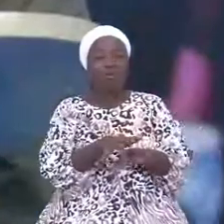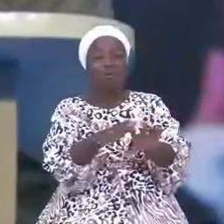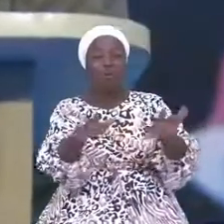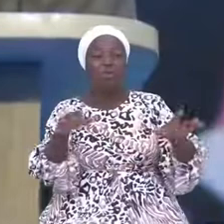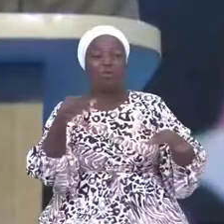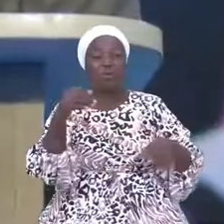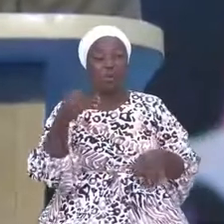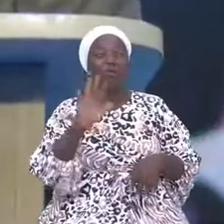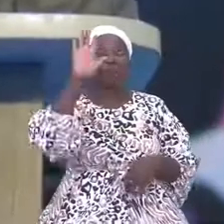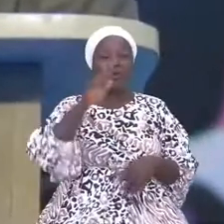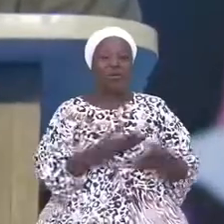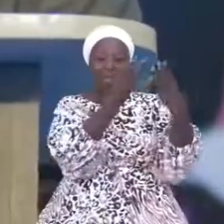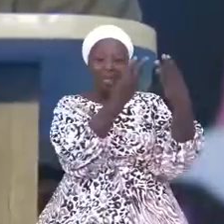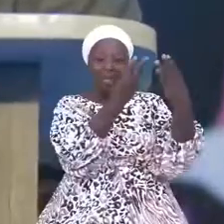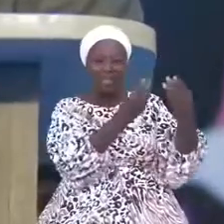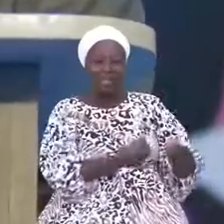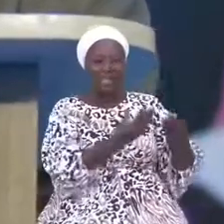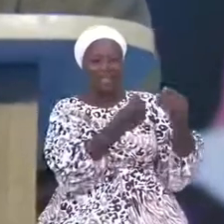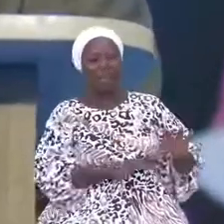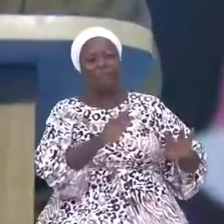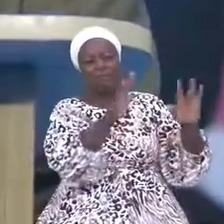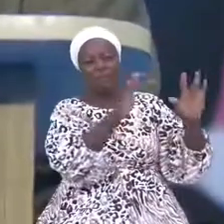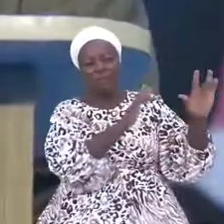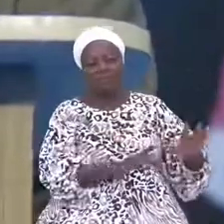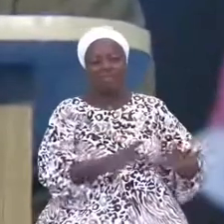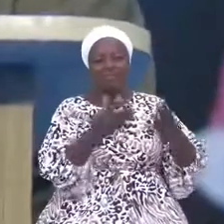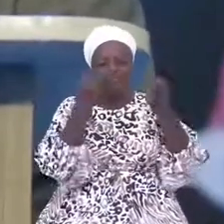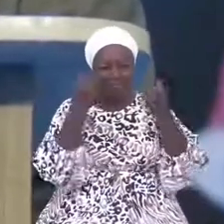ta grande miséricorde.